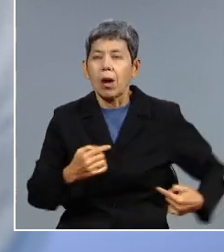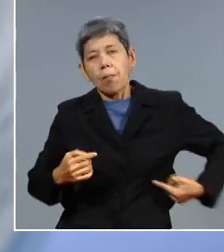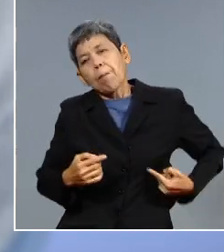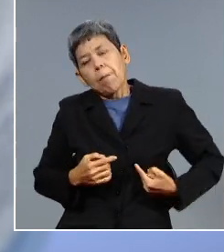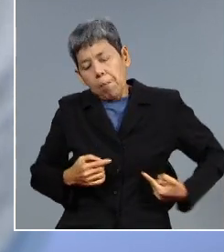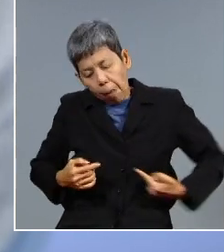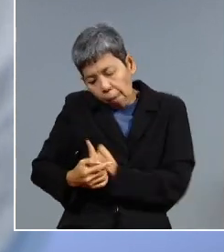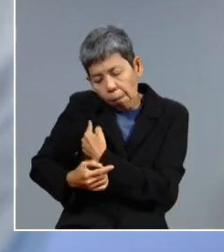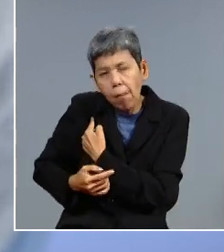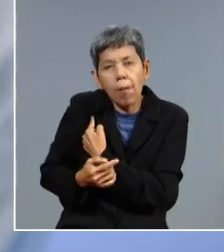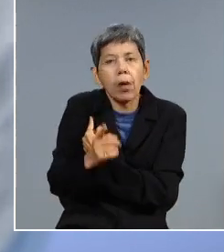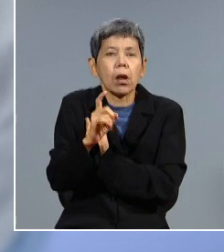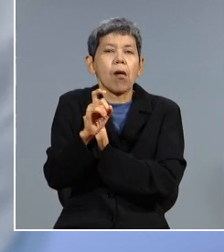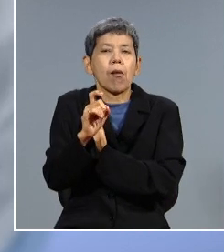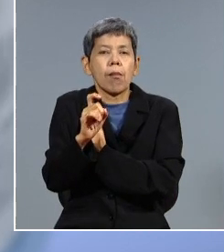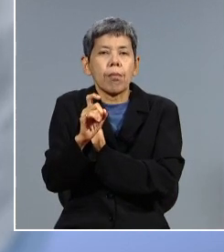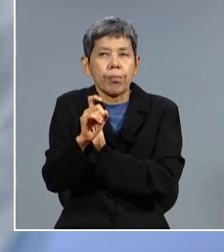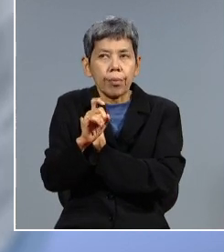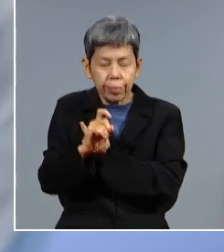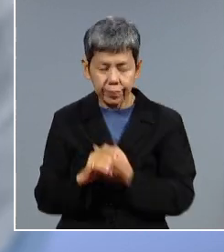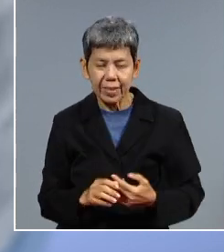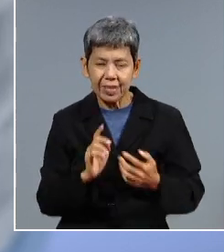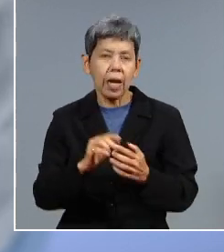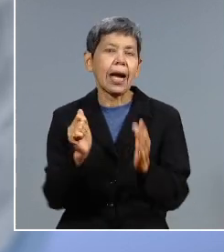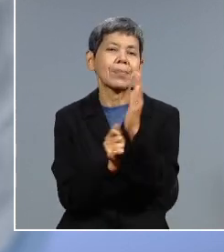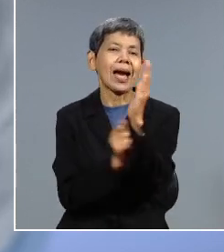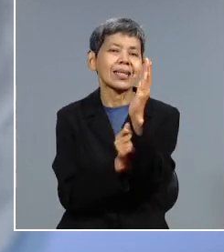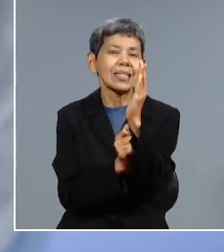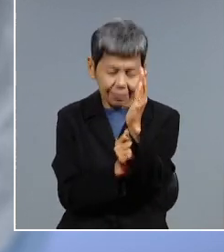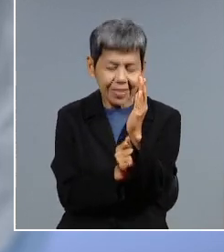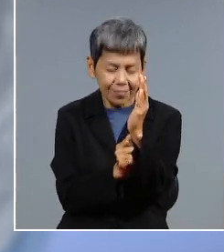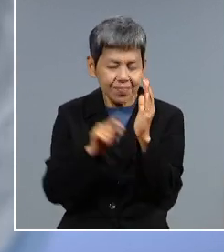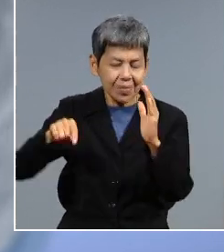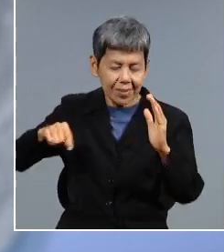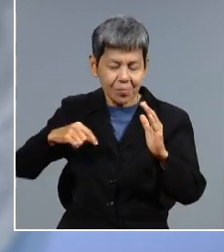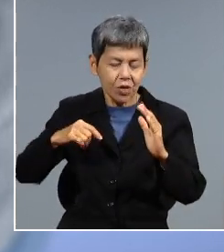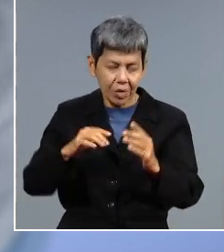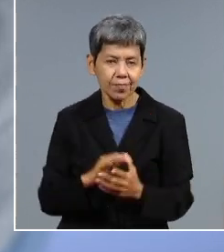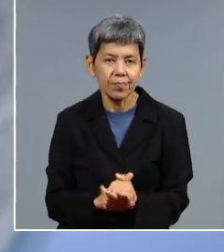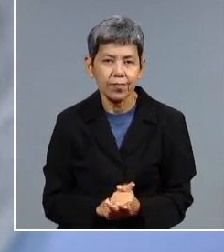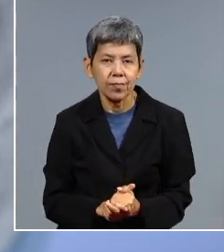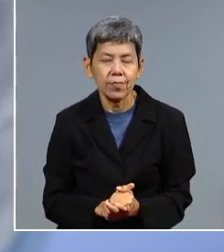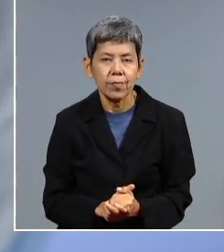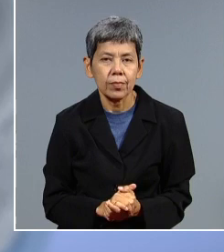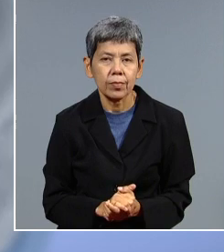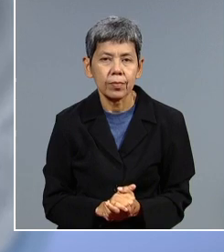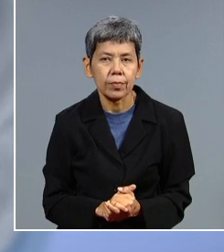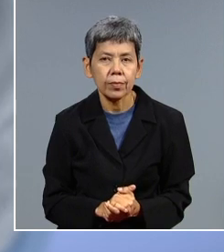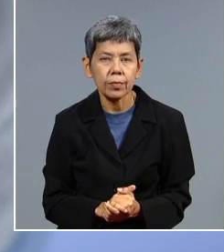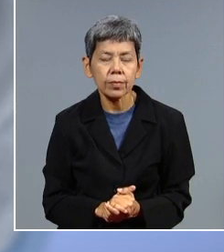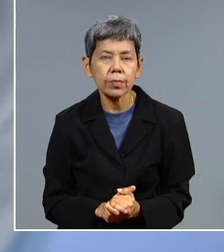เสียชีวิตนะแล้วก็อีกนัดนึงเนี่ยไปโดยกำนันโตจะมีคนอื่นด้วยนี้